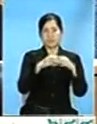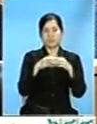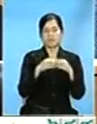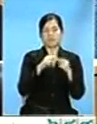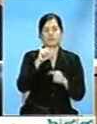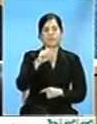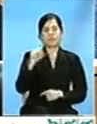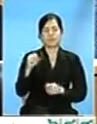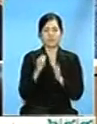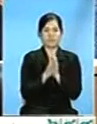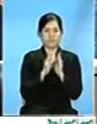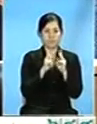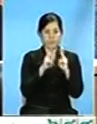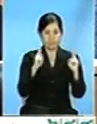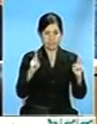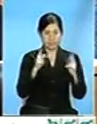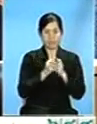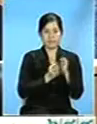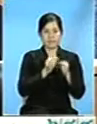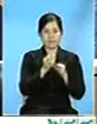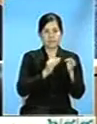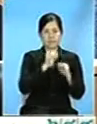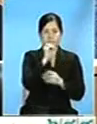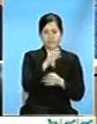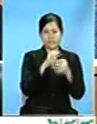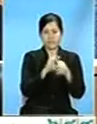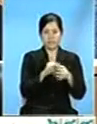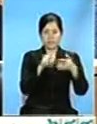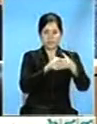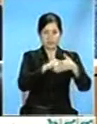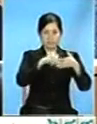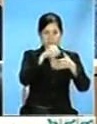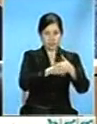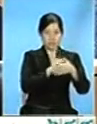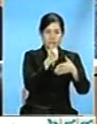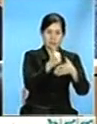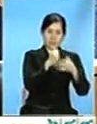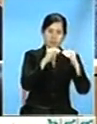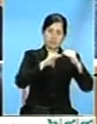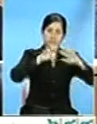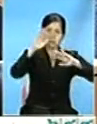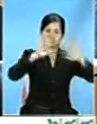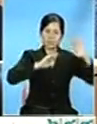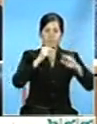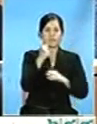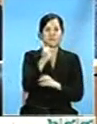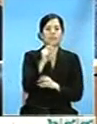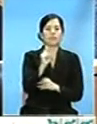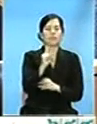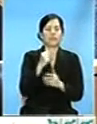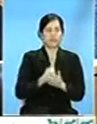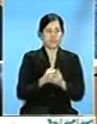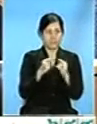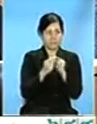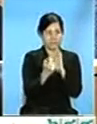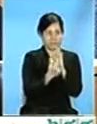านกรรมาธิการได้พยายามอธิบายว่าการเลือกตั้งนั้นดีอย่างไรเป็นประชาธิปไตยอย่างไรตามที่ได้ระบุไว้ในเหตุผ